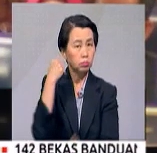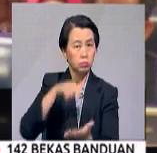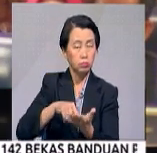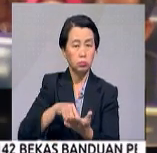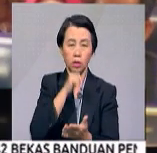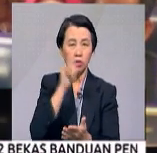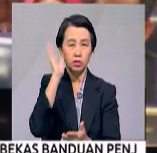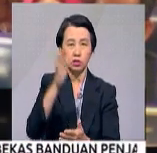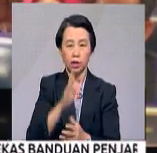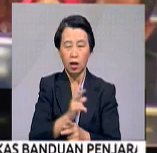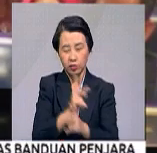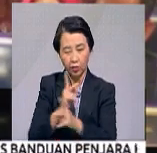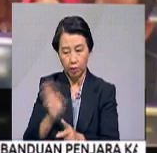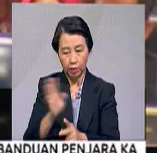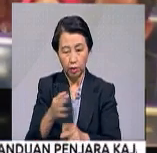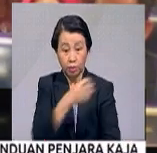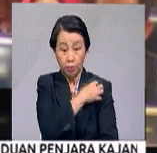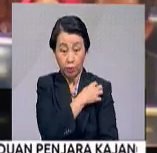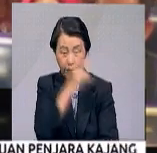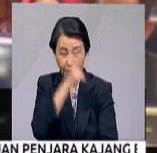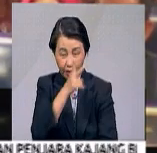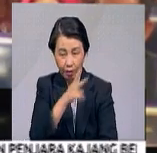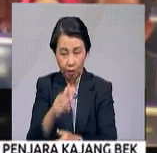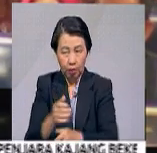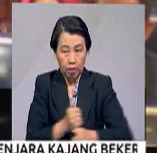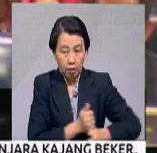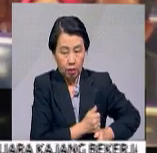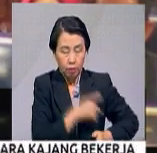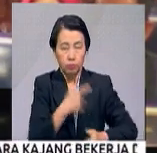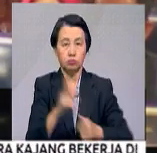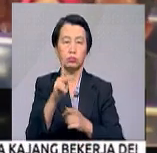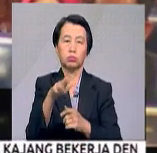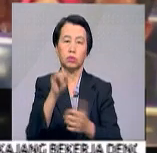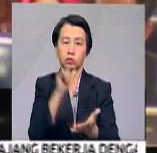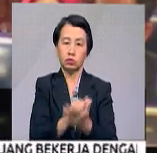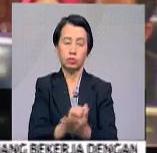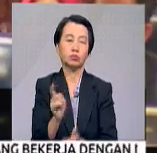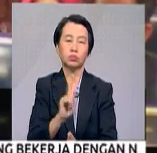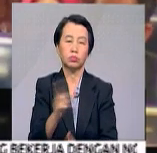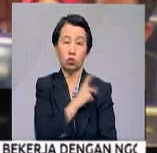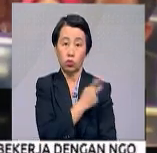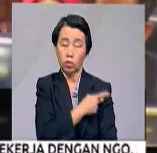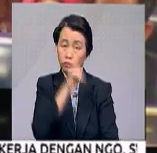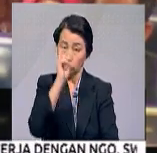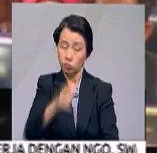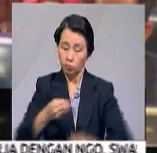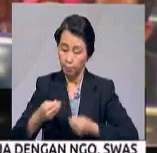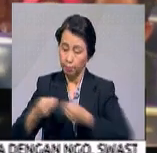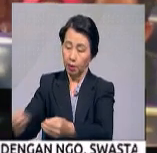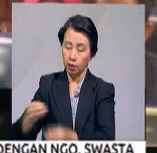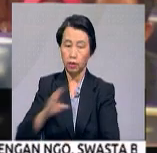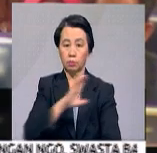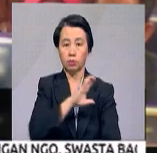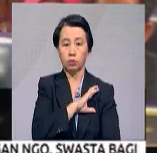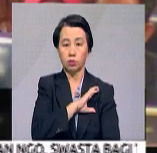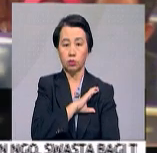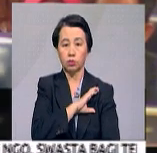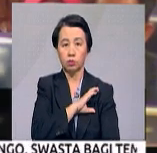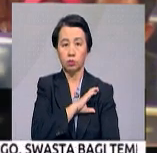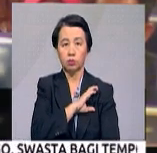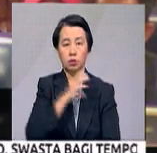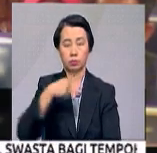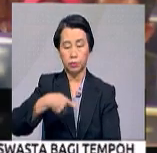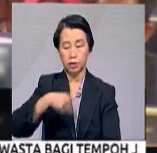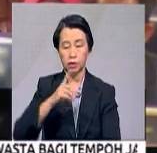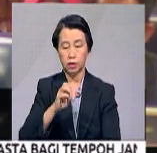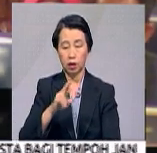tidak akan melindungi mana-mana pegawai kerajaan yang terlibat dalam kes berkenaan. Kuasa penuh telah diberikan kepada pihak polis Diraja